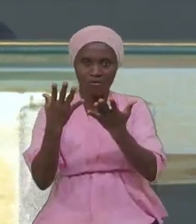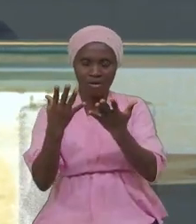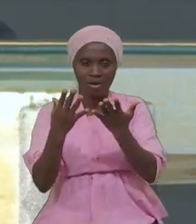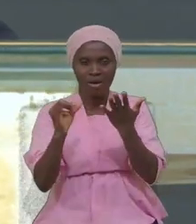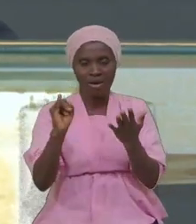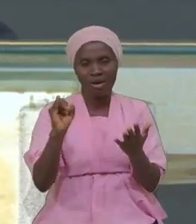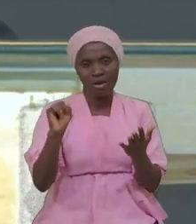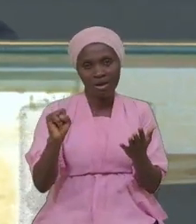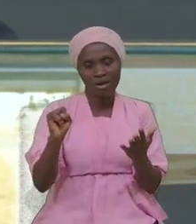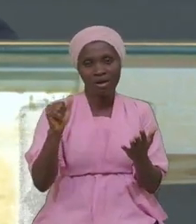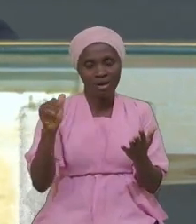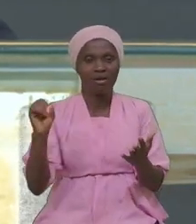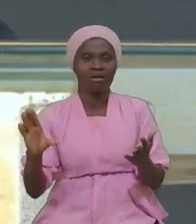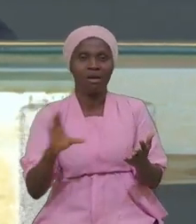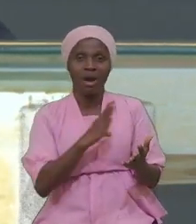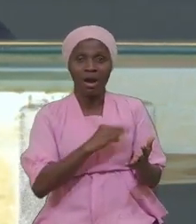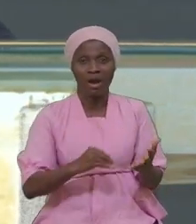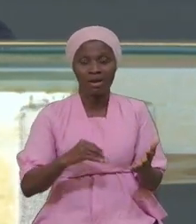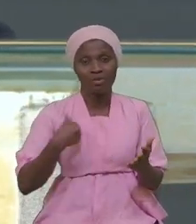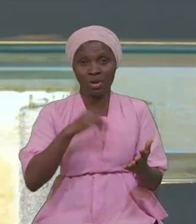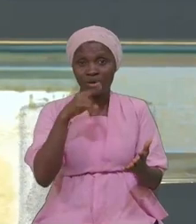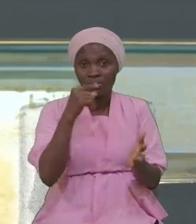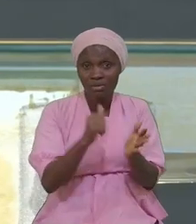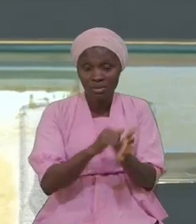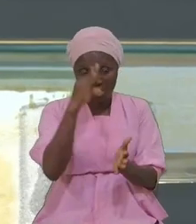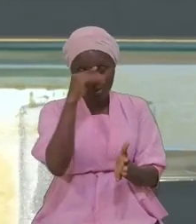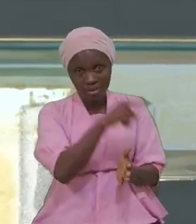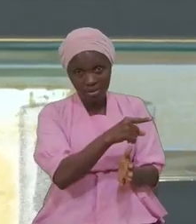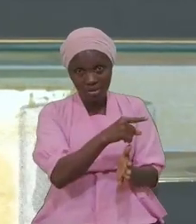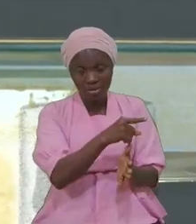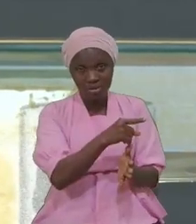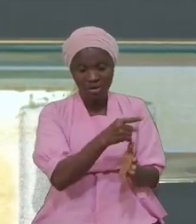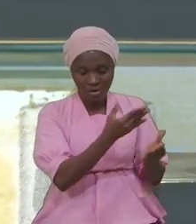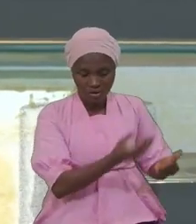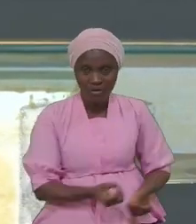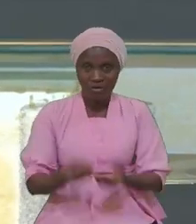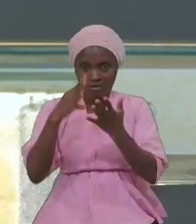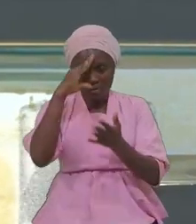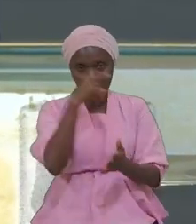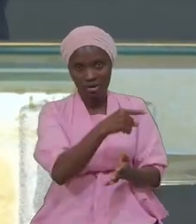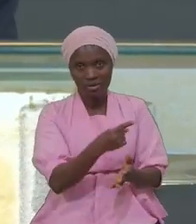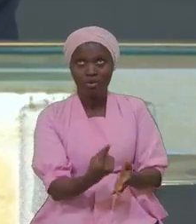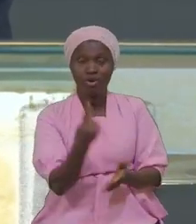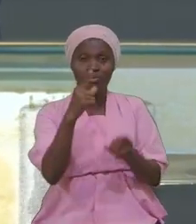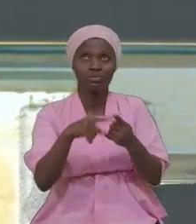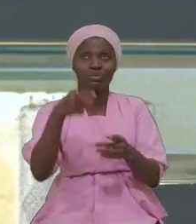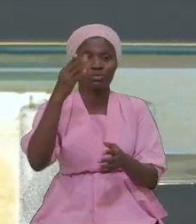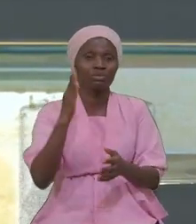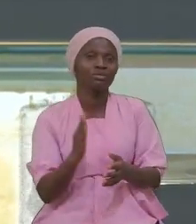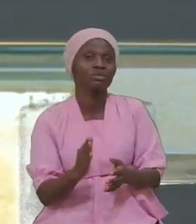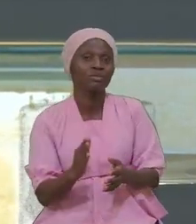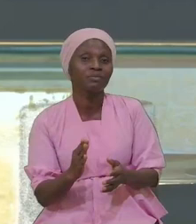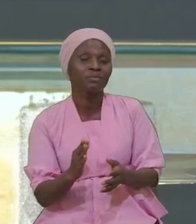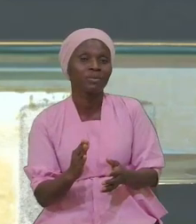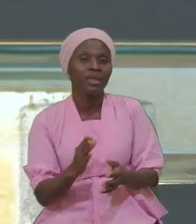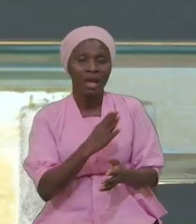offert au Seigneur. Il a offert son fils unique. Et de qui et à